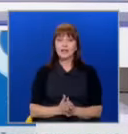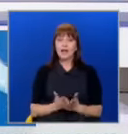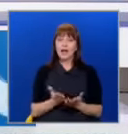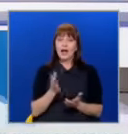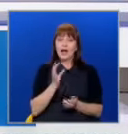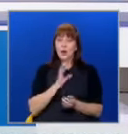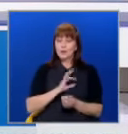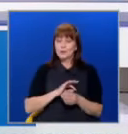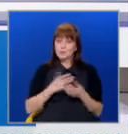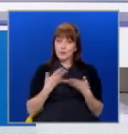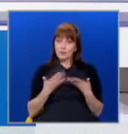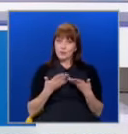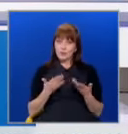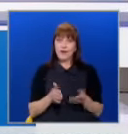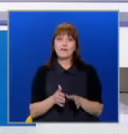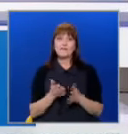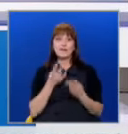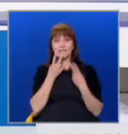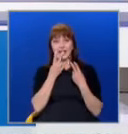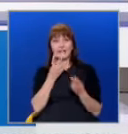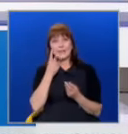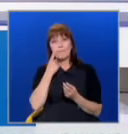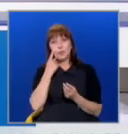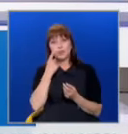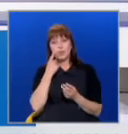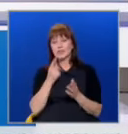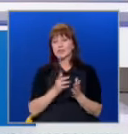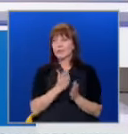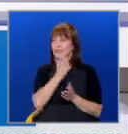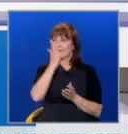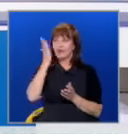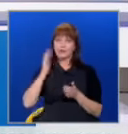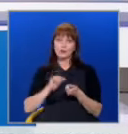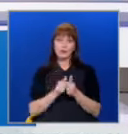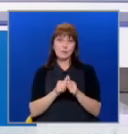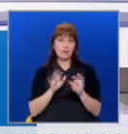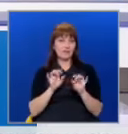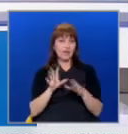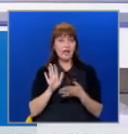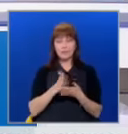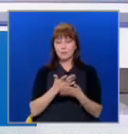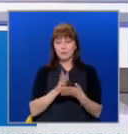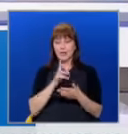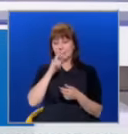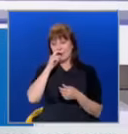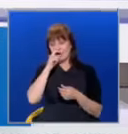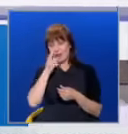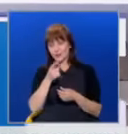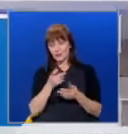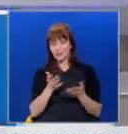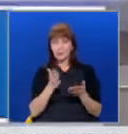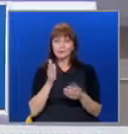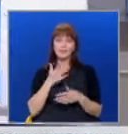Успех на филма. Емисията ни завърши. Следва прогнозата за времето и спортните новини. Приятна вечер. Споделяме важното и на БНТ News BG.